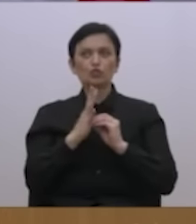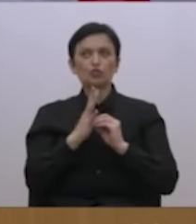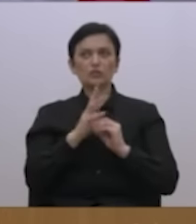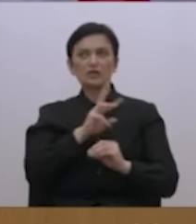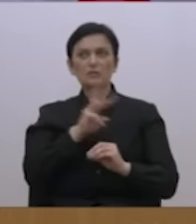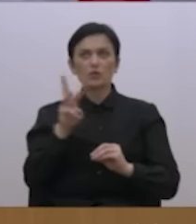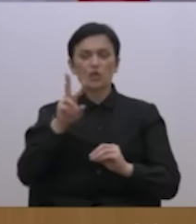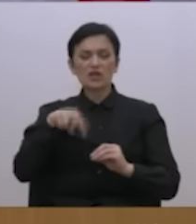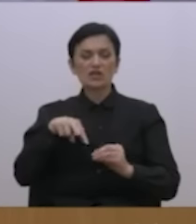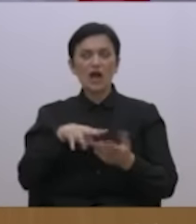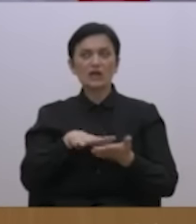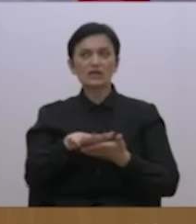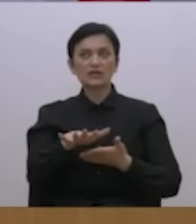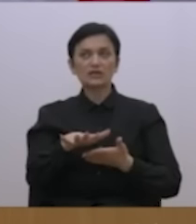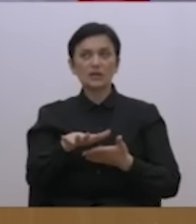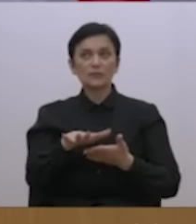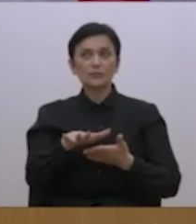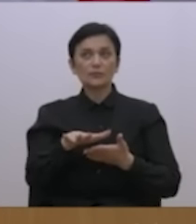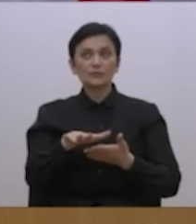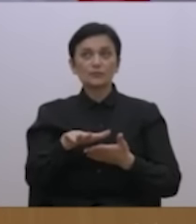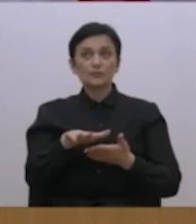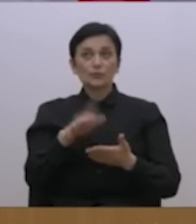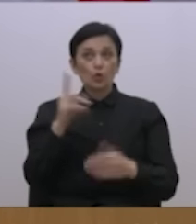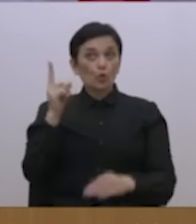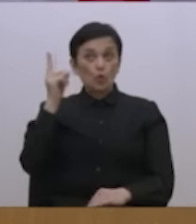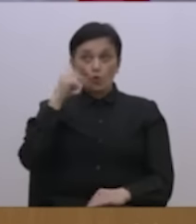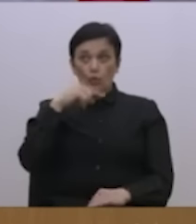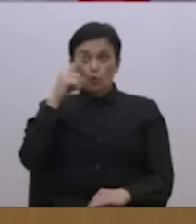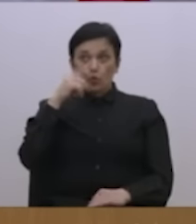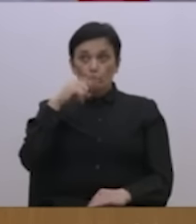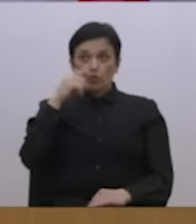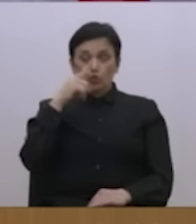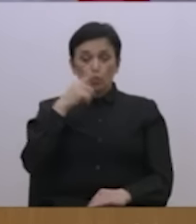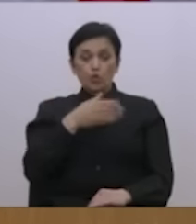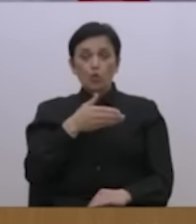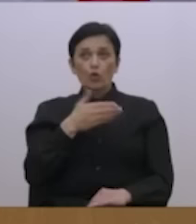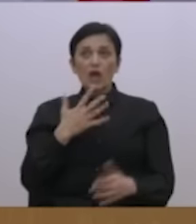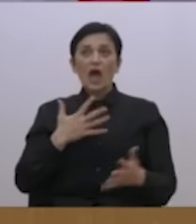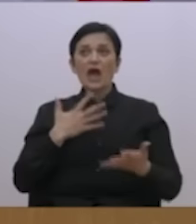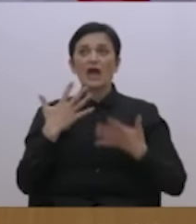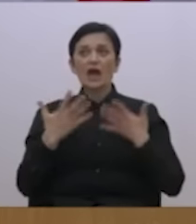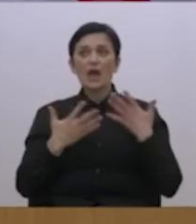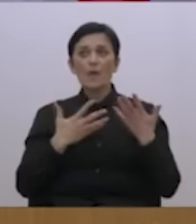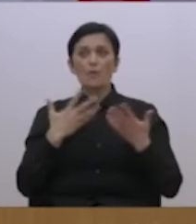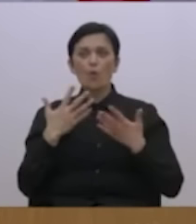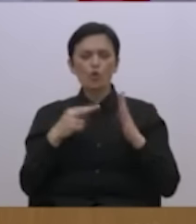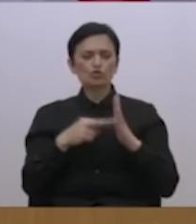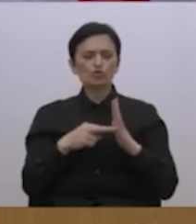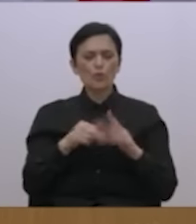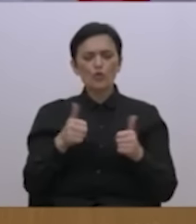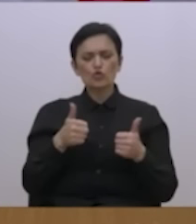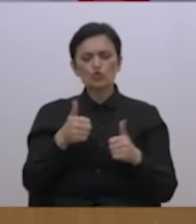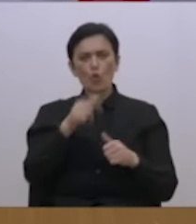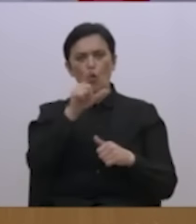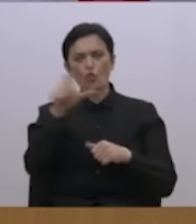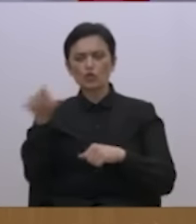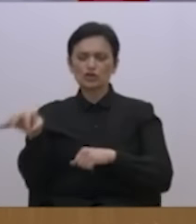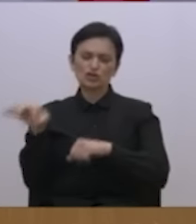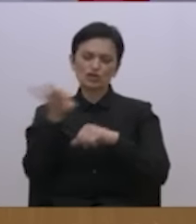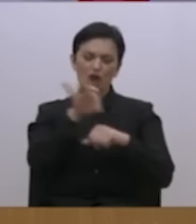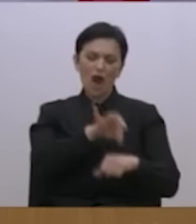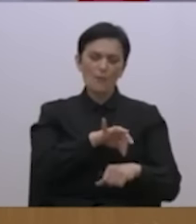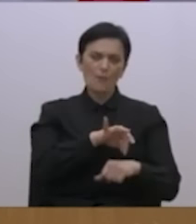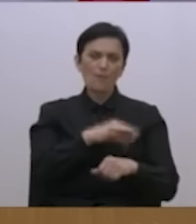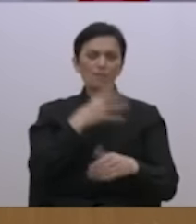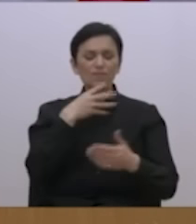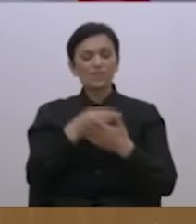დახარჯული. ეს ანუ ტყუილის ამბავი, ესე იგი ემოციური შეფასება, იქ როგორი ხალხი იყო ჩამოყვანილი,